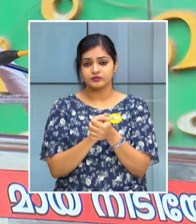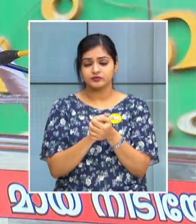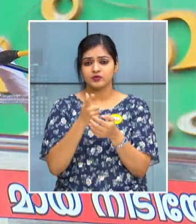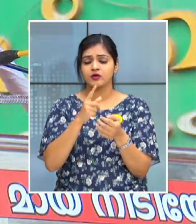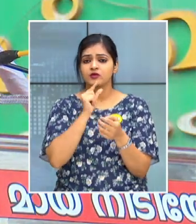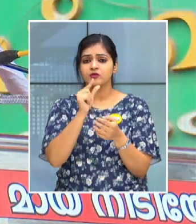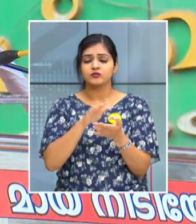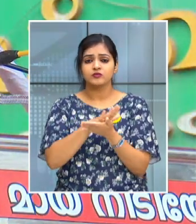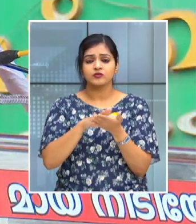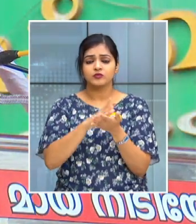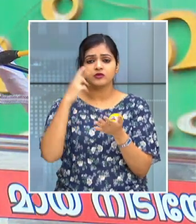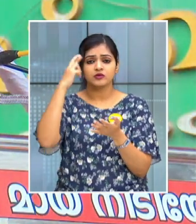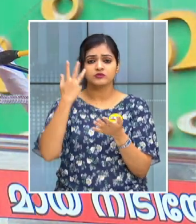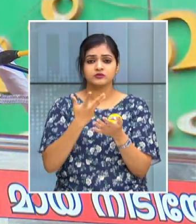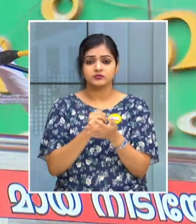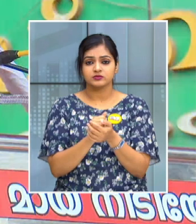എന്തുകൊണ്ടാണ് അവർക്ക് പ്രതികരിക്കാൻ പറ്റാത്തത്?